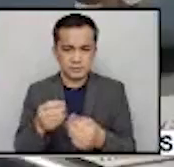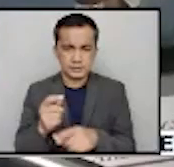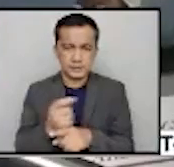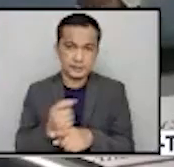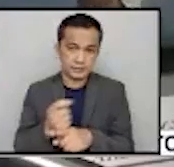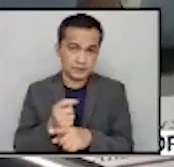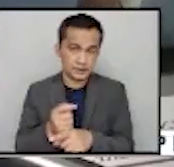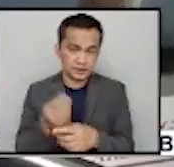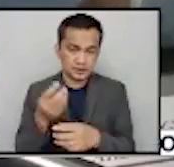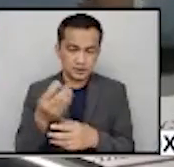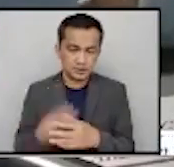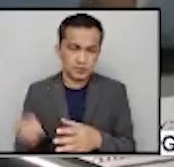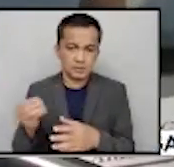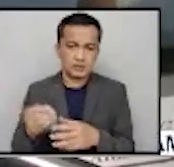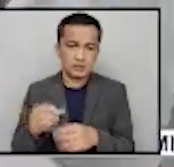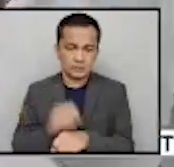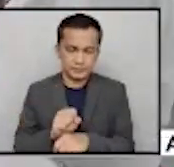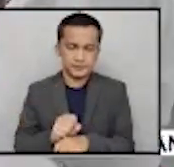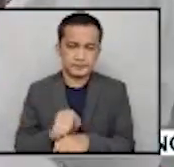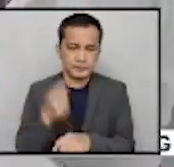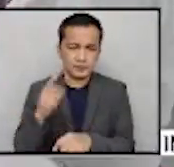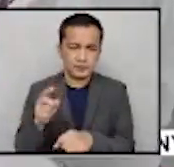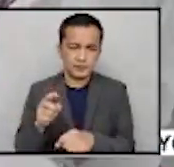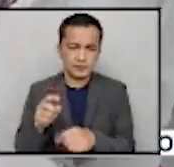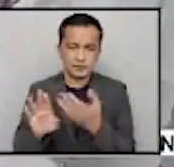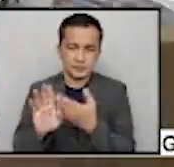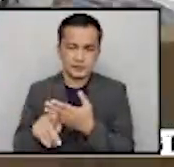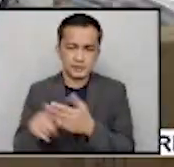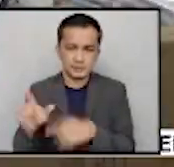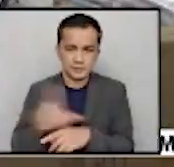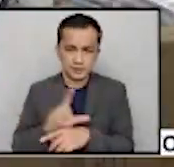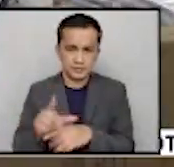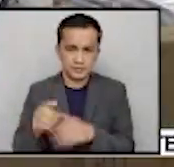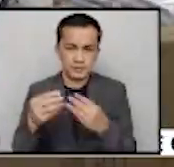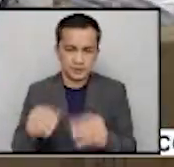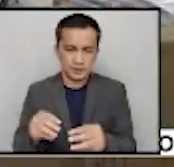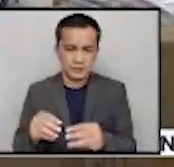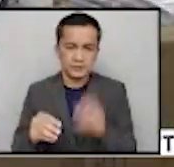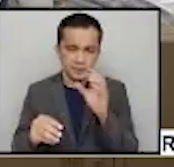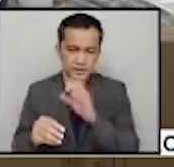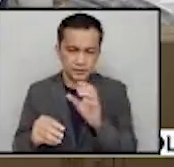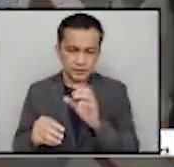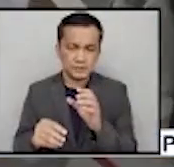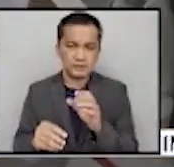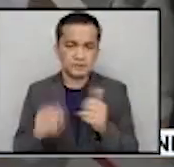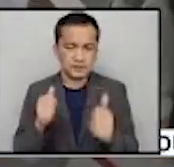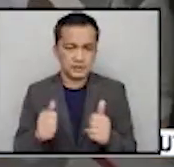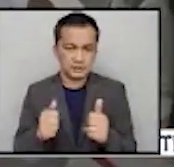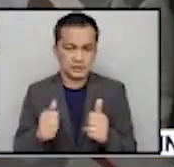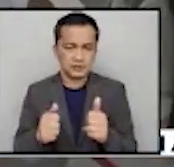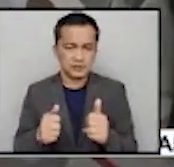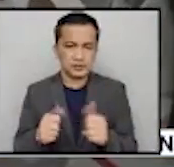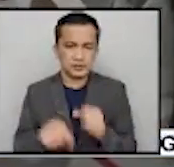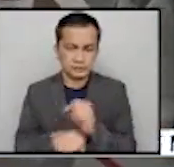ng hanap buhay upang makabalik sa labor market at makahanap ng magandang empleo.